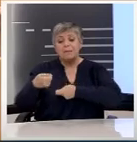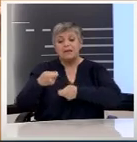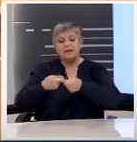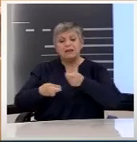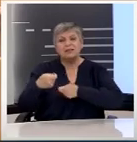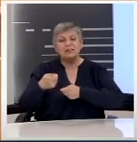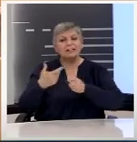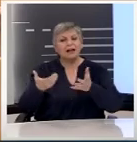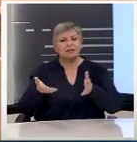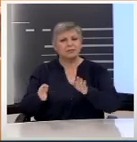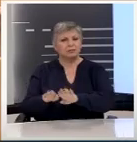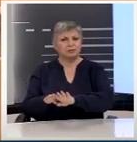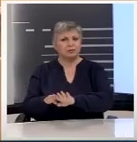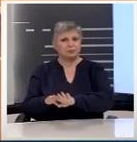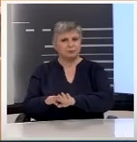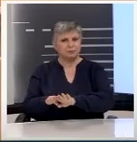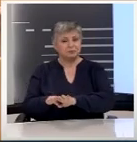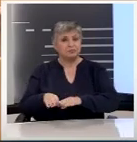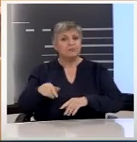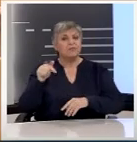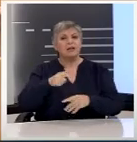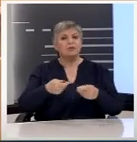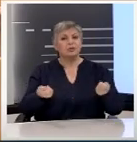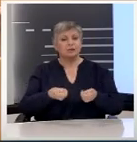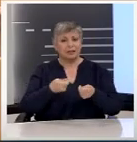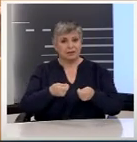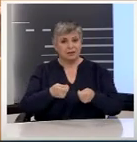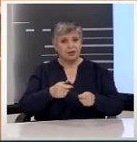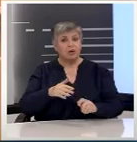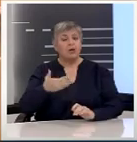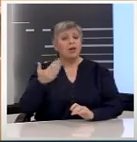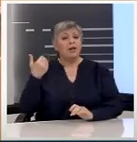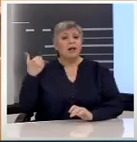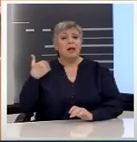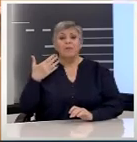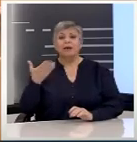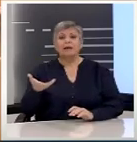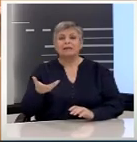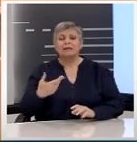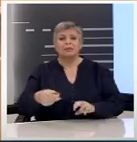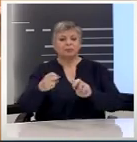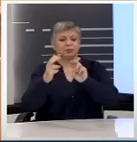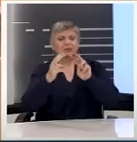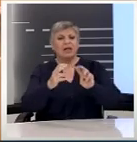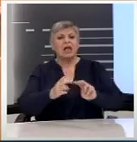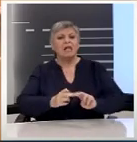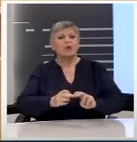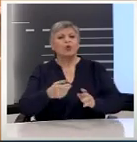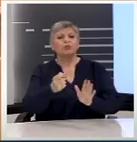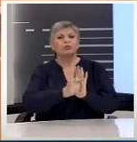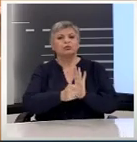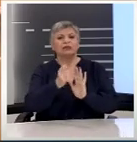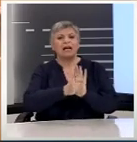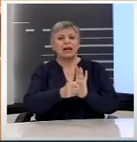αστυνομία προέβη σε έλεγχο στα γραφεία του κυρίου Μαρινάκη. Δεν ξέρω αν ήταν έλεγχος ρουτίνας ή κάτι άλλο. Δεν το